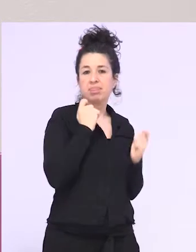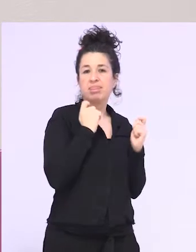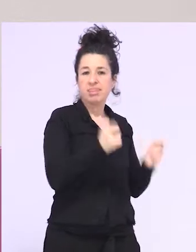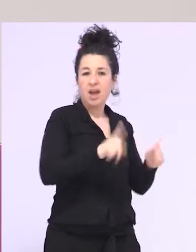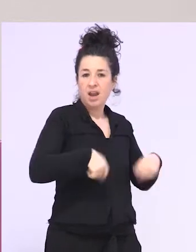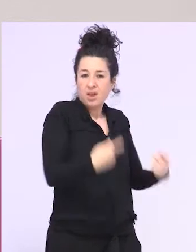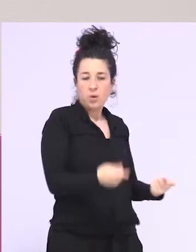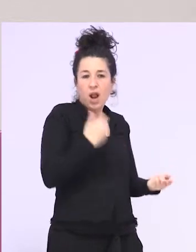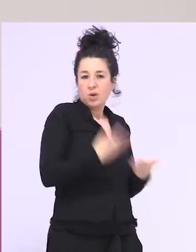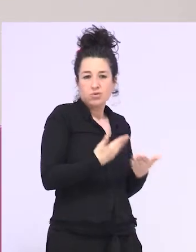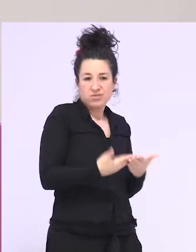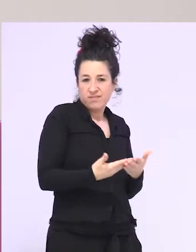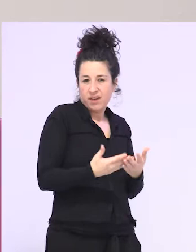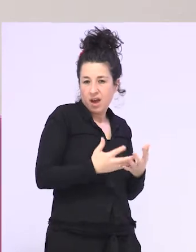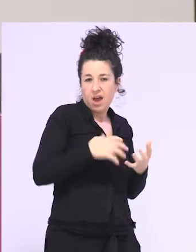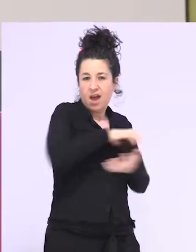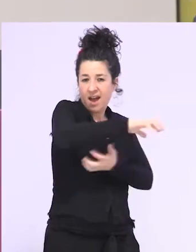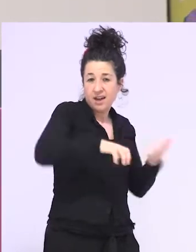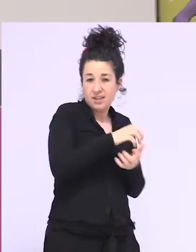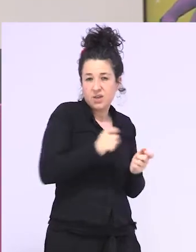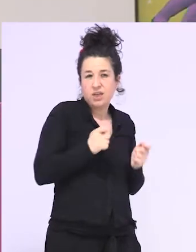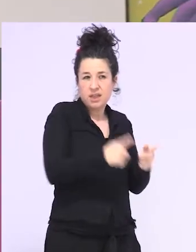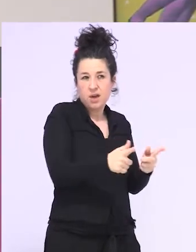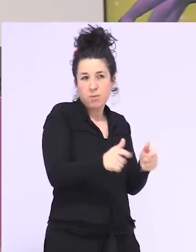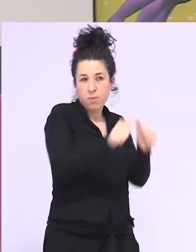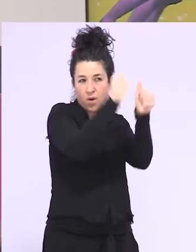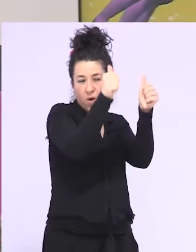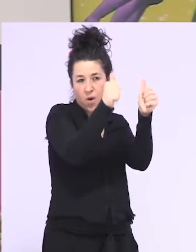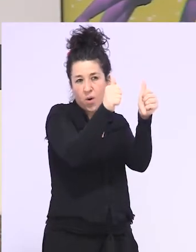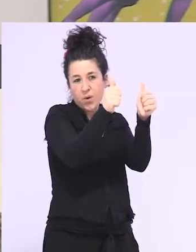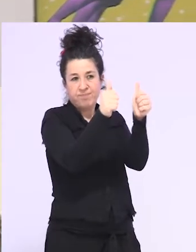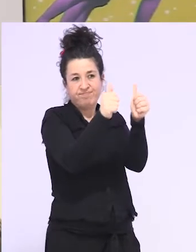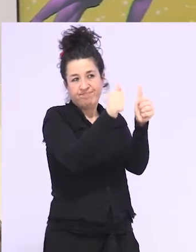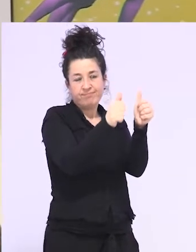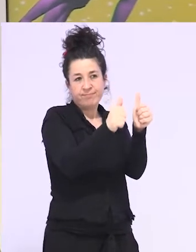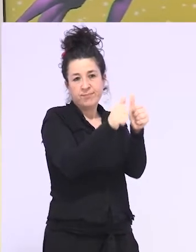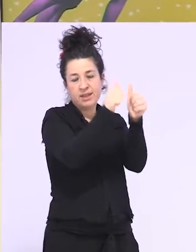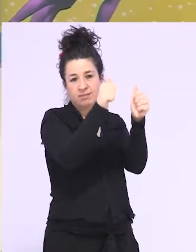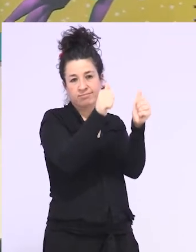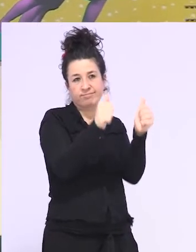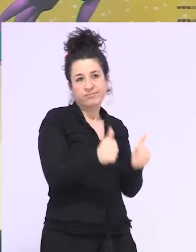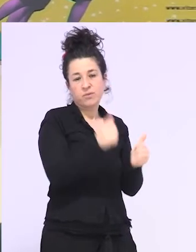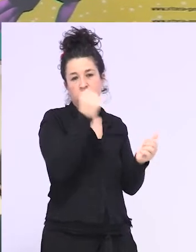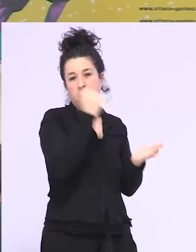erasotzaileari buruzko munstruaren irudia elikatzen du, ez? Azkenean, irudi hauek datoz nolabait